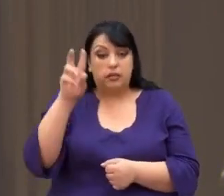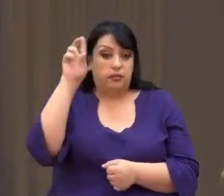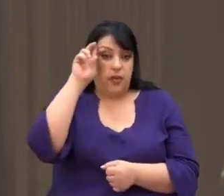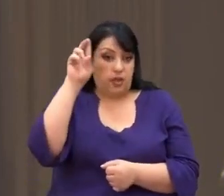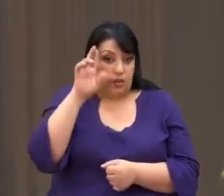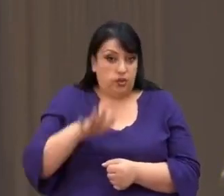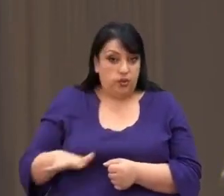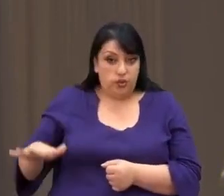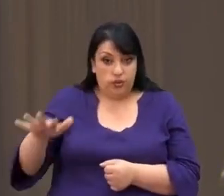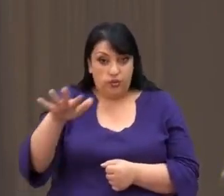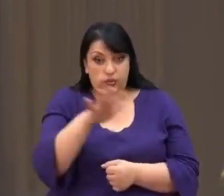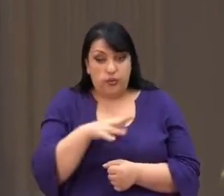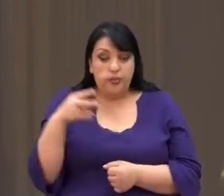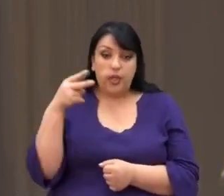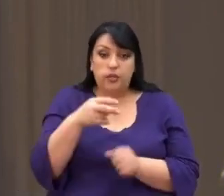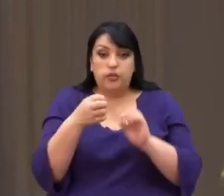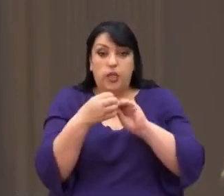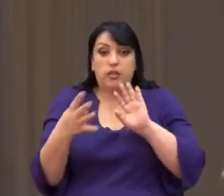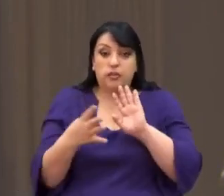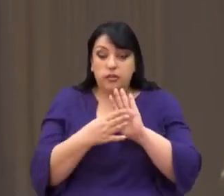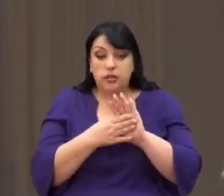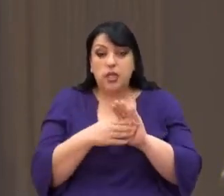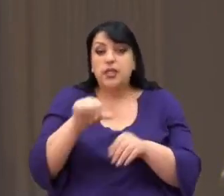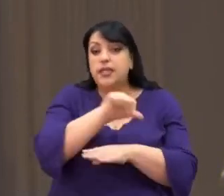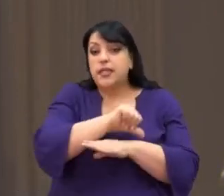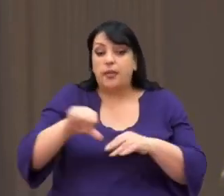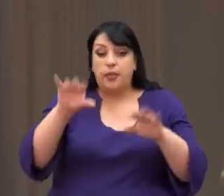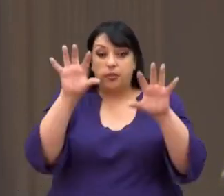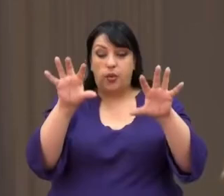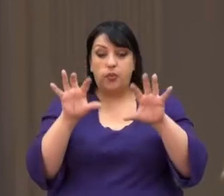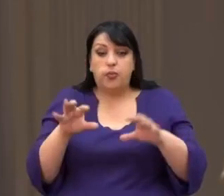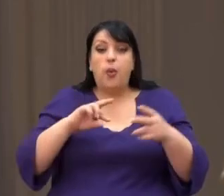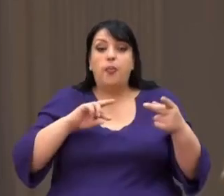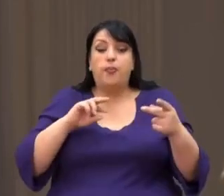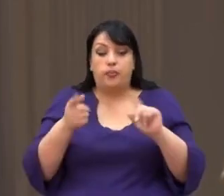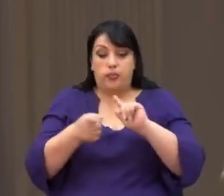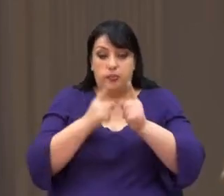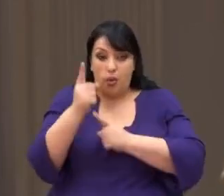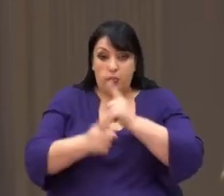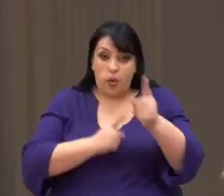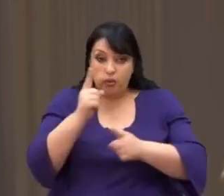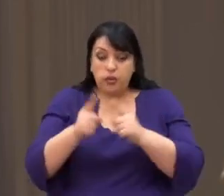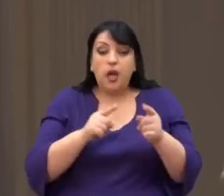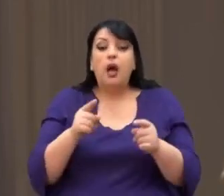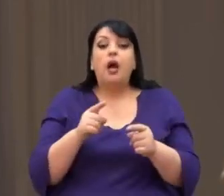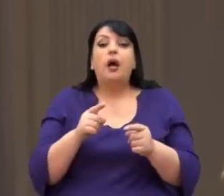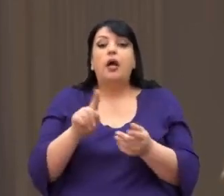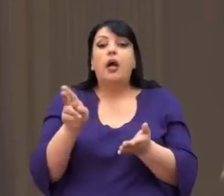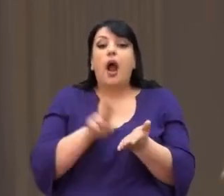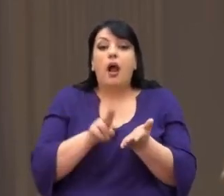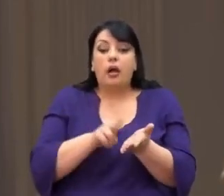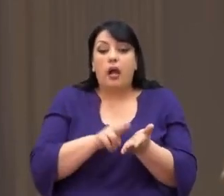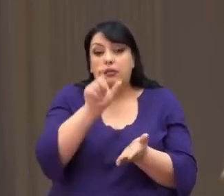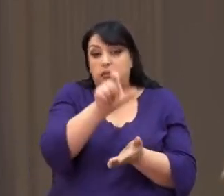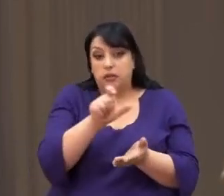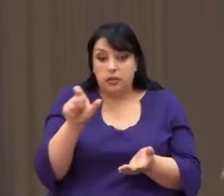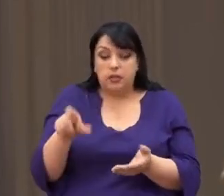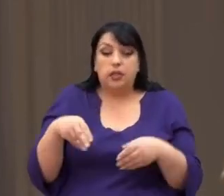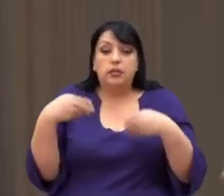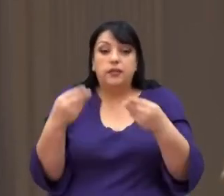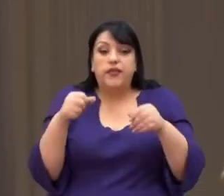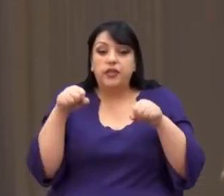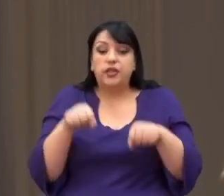Հանրապետությունում 2015 թվականի սահմանադրական փոփոխություններով քաղաքացիներին տրված իրավունքը